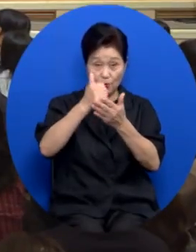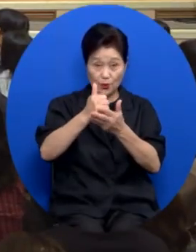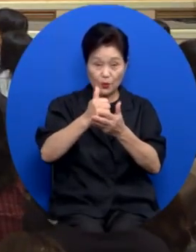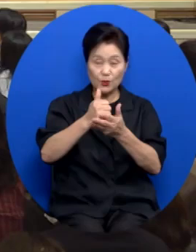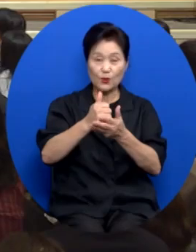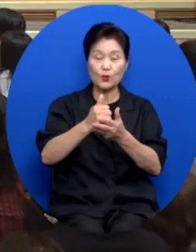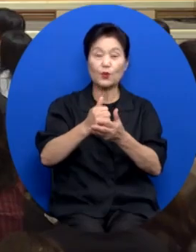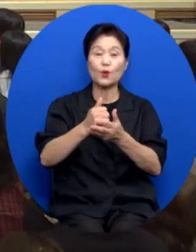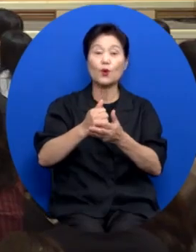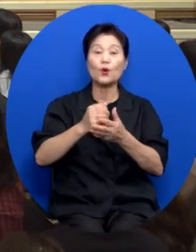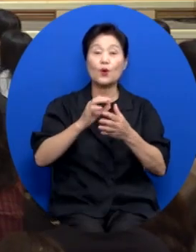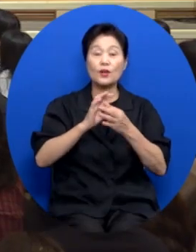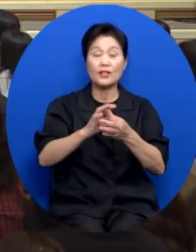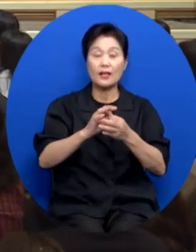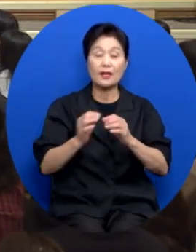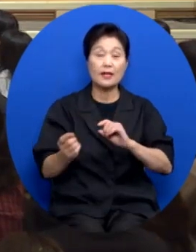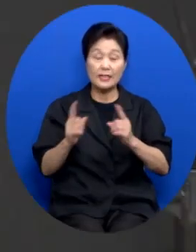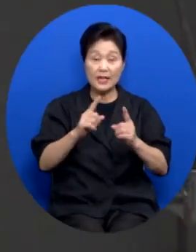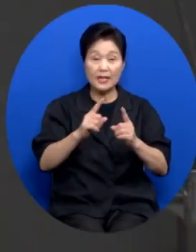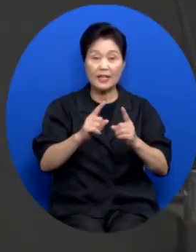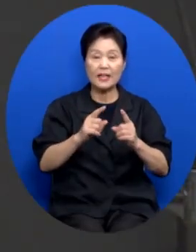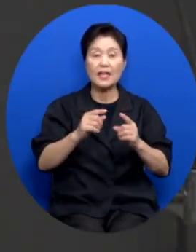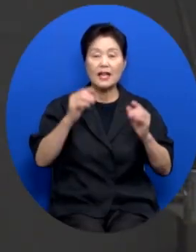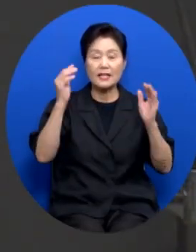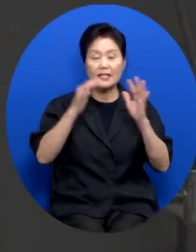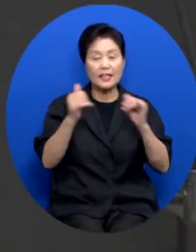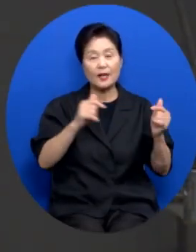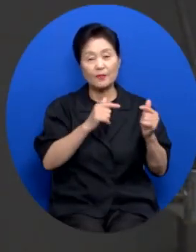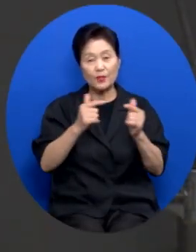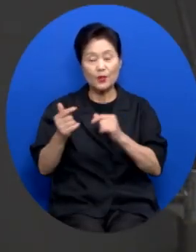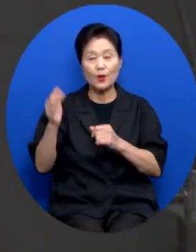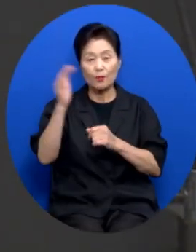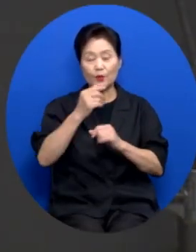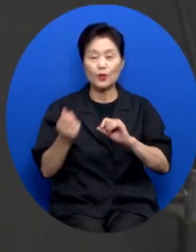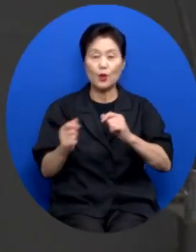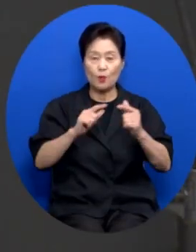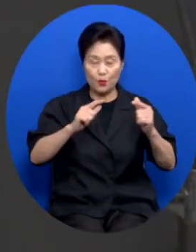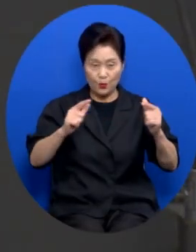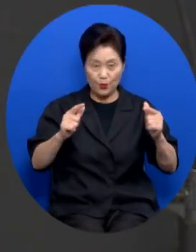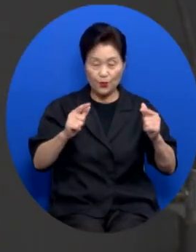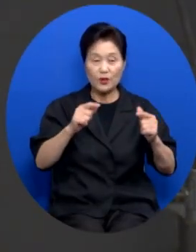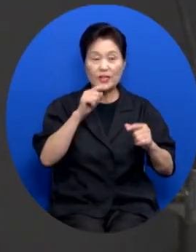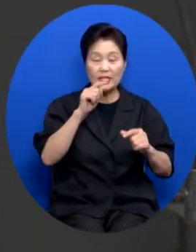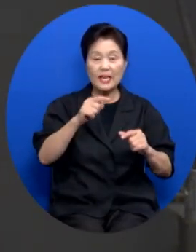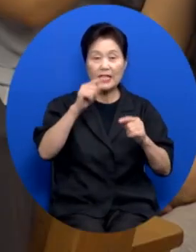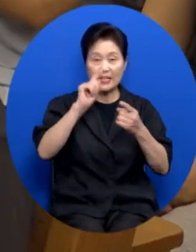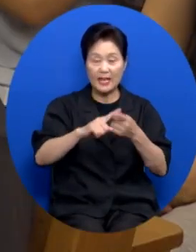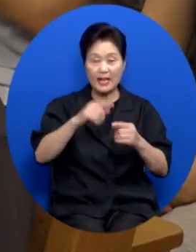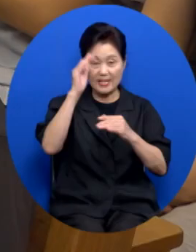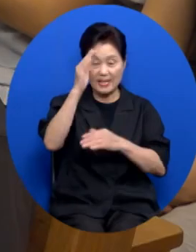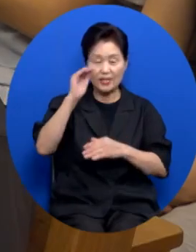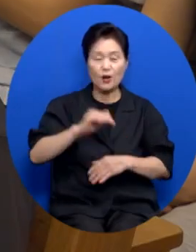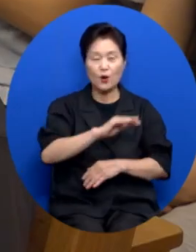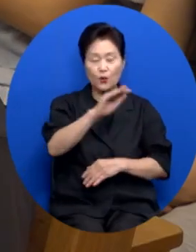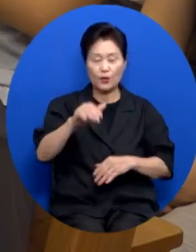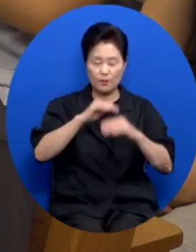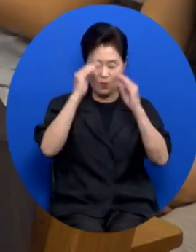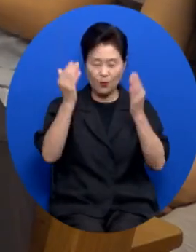사람들의 이야기를 통해 부흥을 경험하길 바란다며 부흥이 우리 모두의 이야기가 되길 바란다고